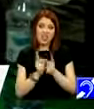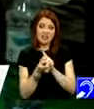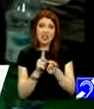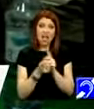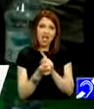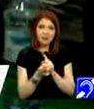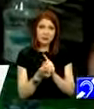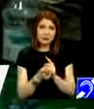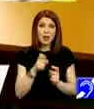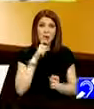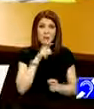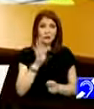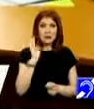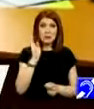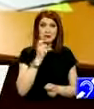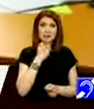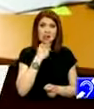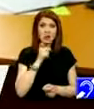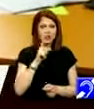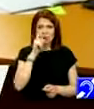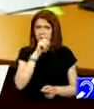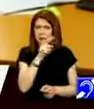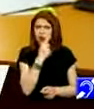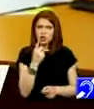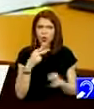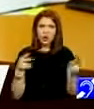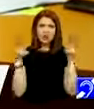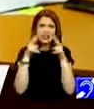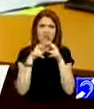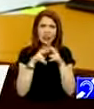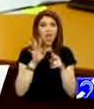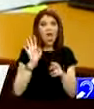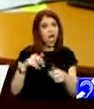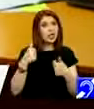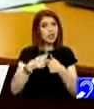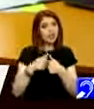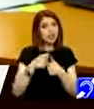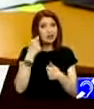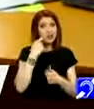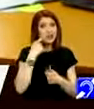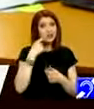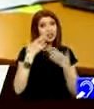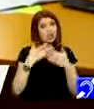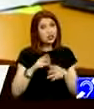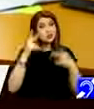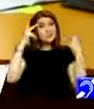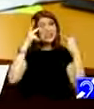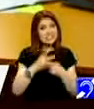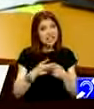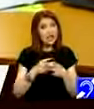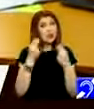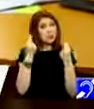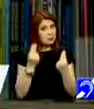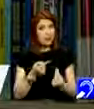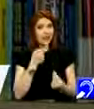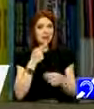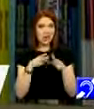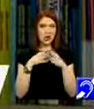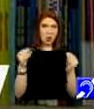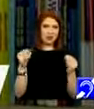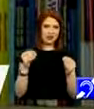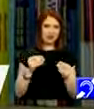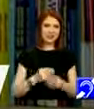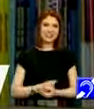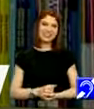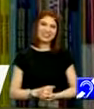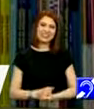intermediară. Sasha are 14 ani și nu lipsește de la nicio întâlnire. Și-a făcut deja prieteni în Focșani și a început să înțeleagă destul de bine limba română. A